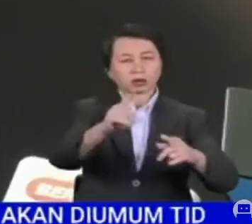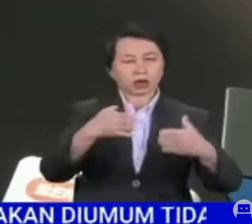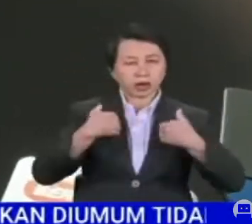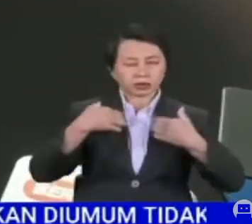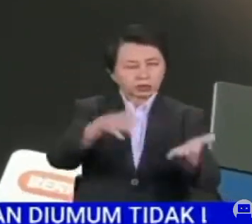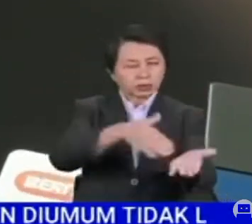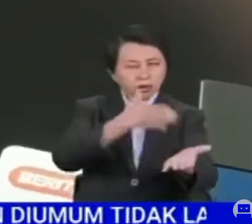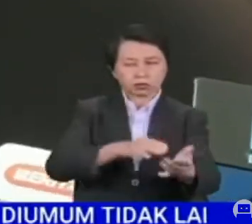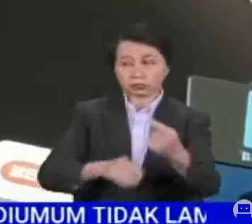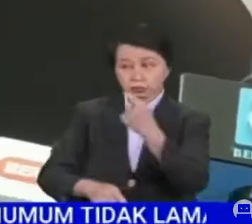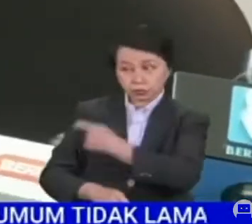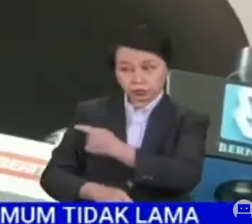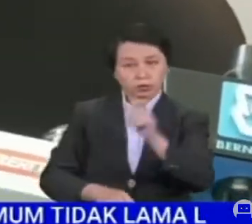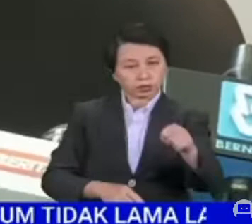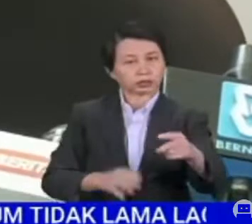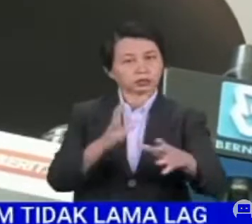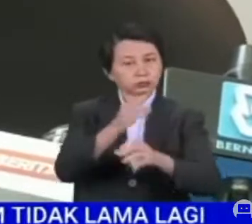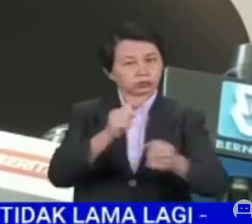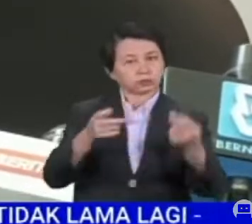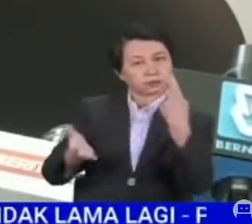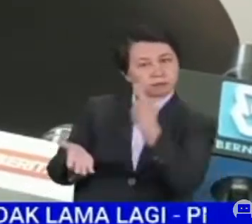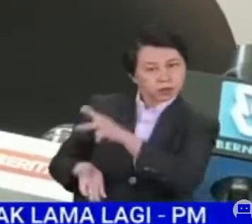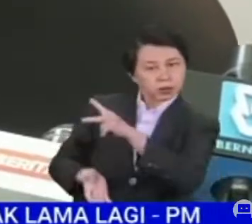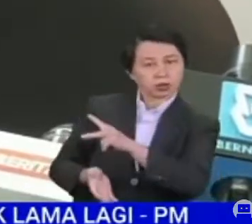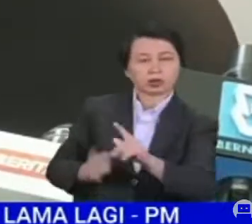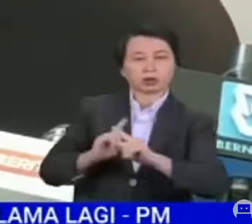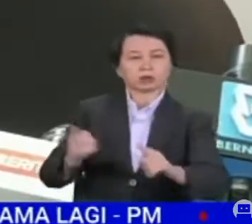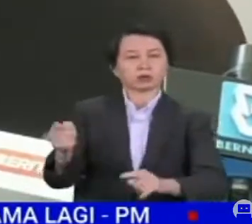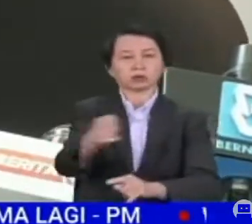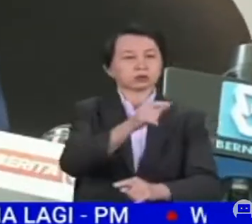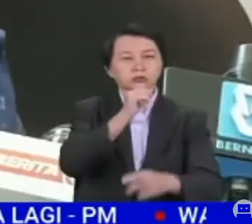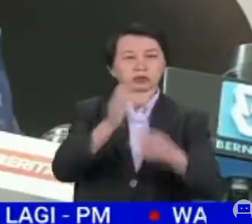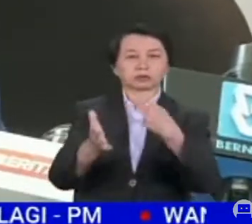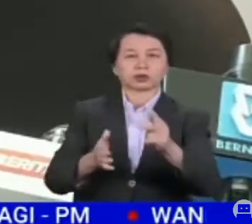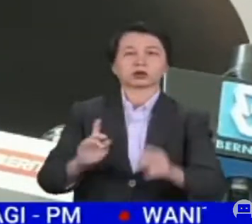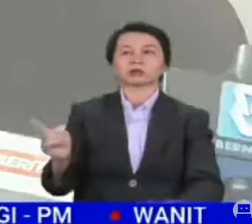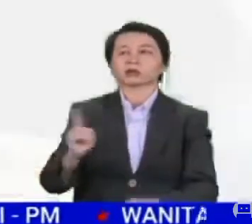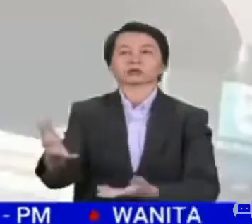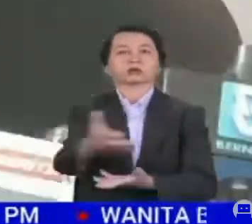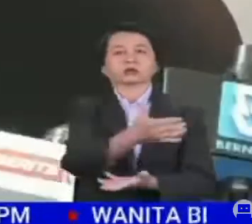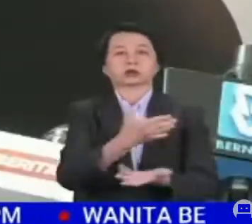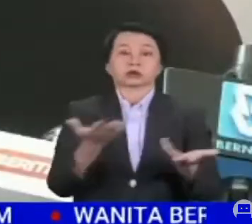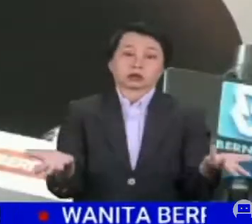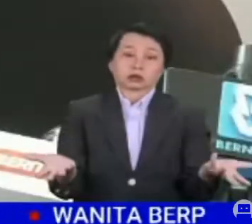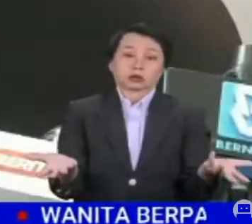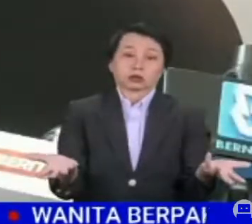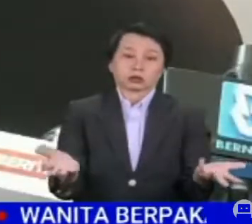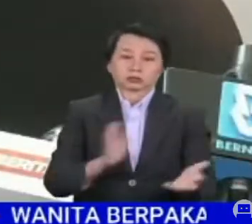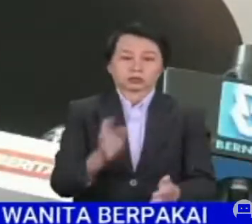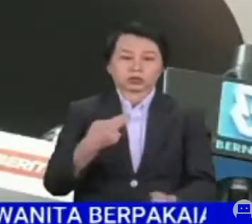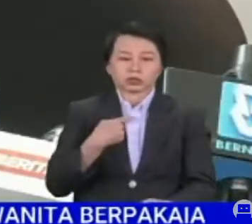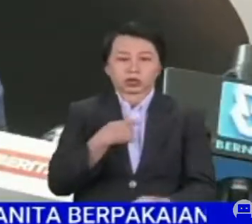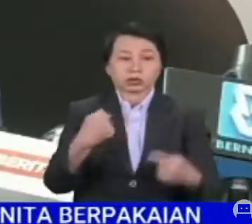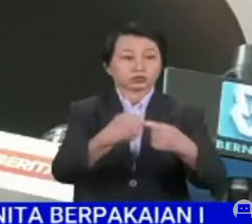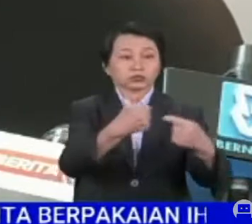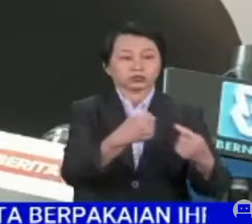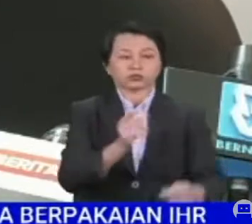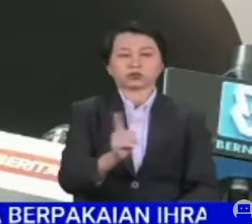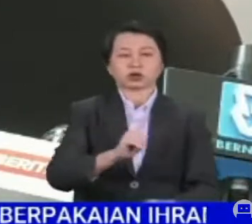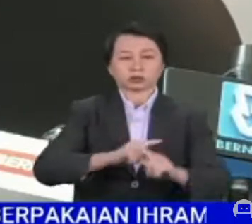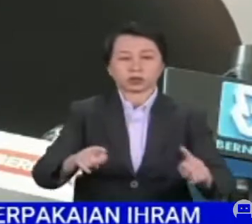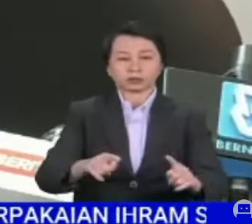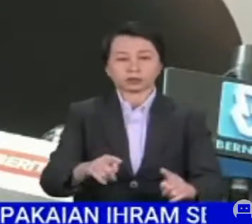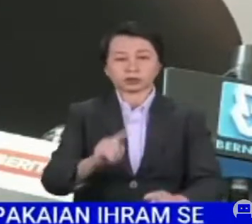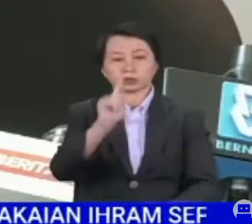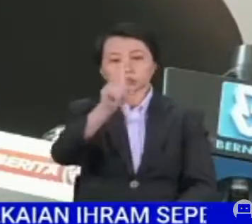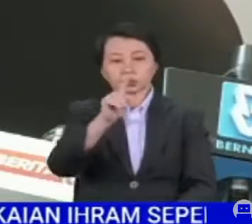streaming ke apa tu, dia dapat bahagian dia. Cuma dia orang tak tahu kat mana ni nak collect benda ni. Bukan kita nak menuduh siapa, tak. Tapi siapa